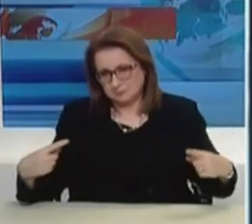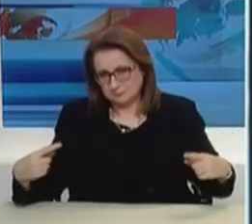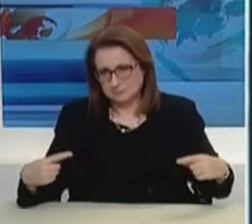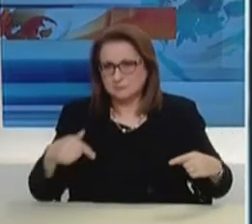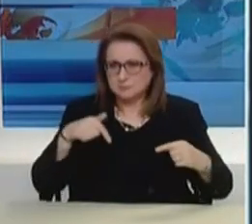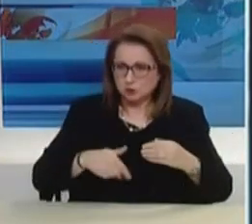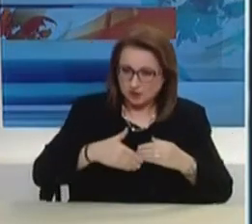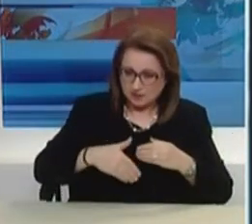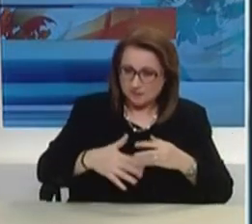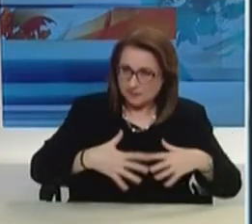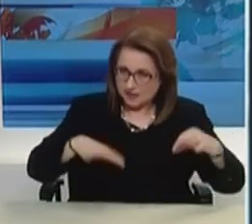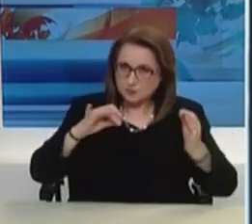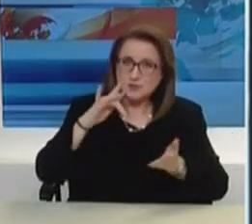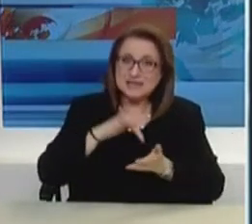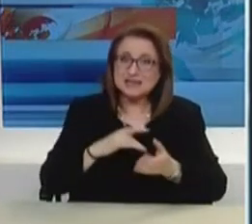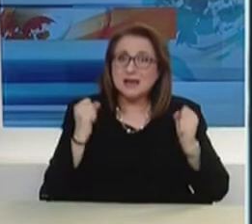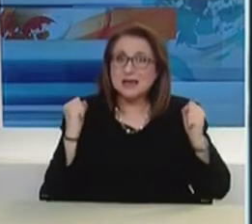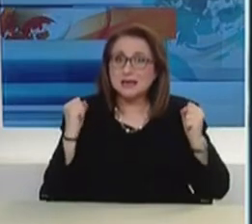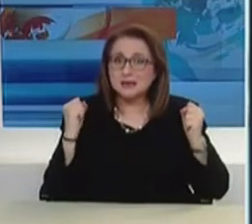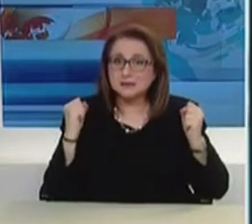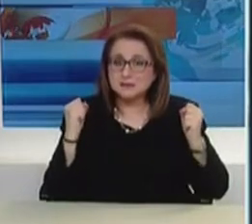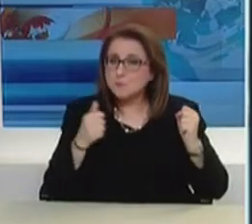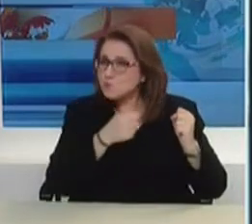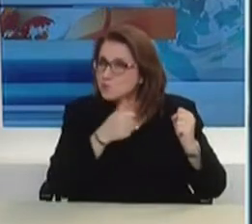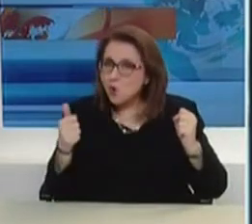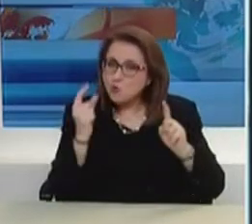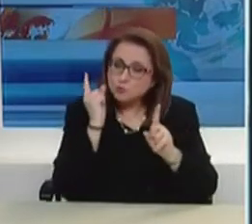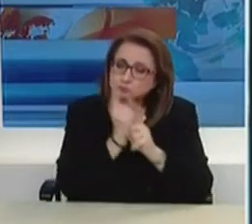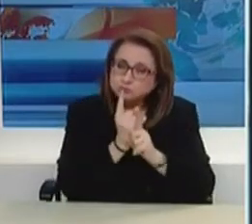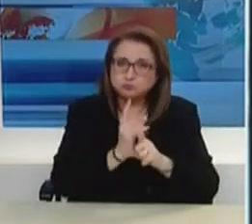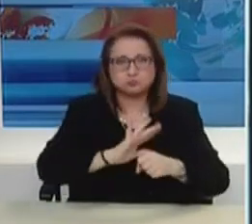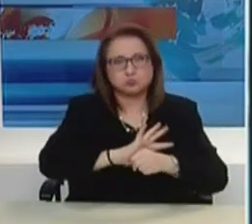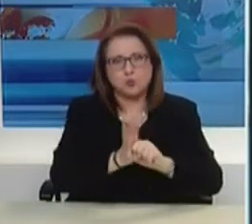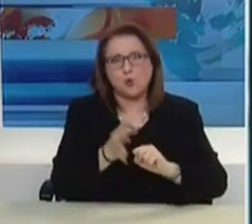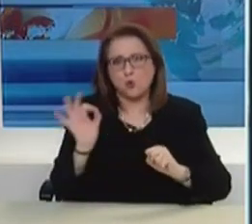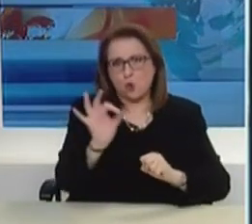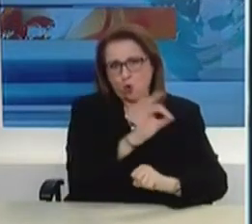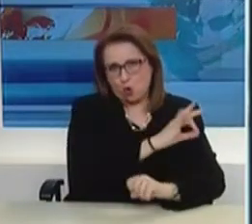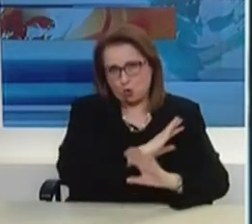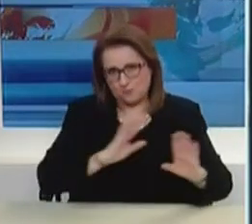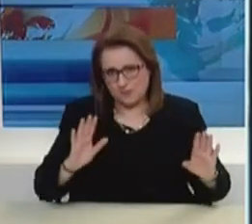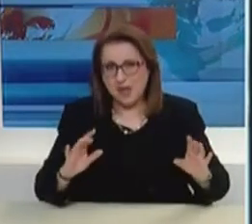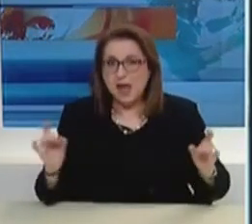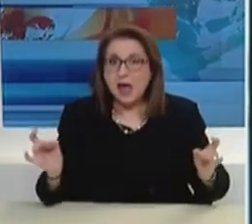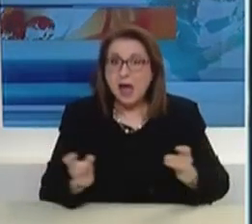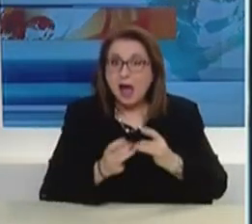η λειτουργία κέντρων υγείας αποκλειστικά για τον κορονοϊό, όπου σε περίπτωση που